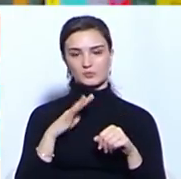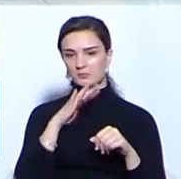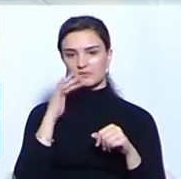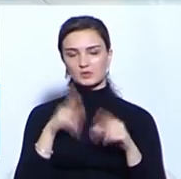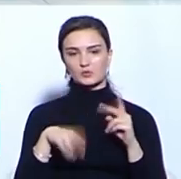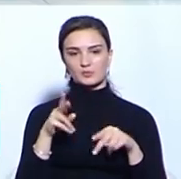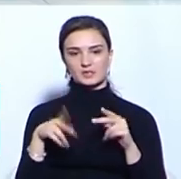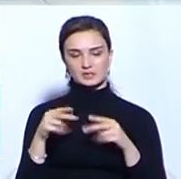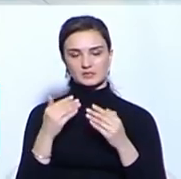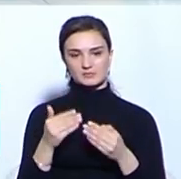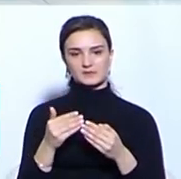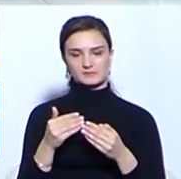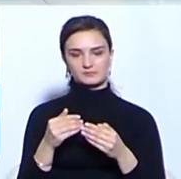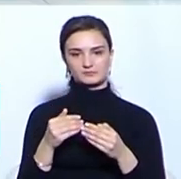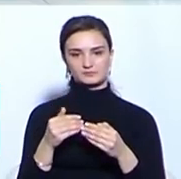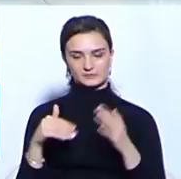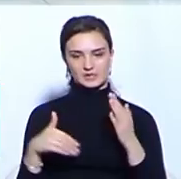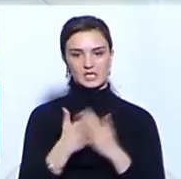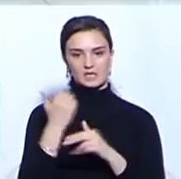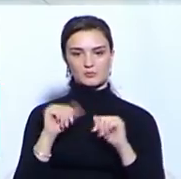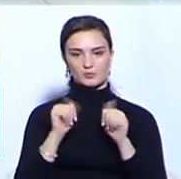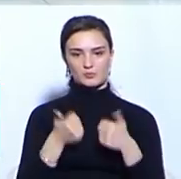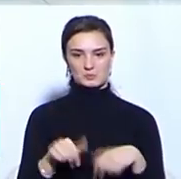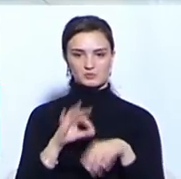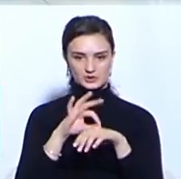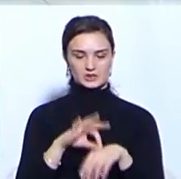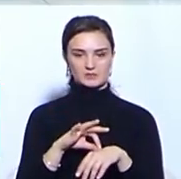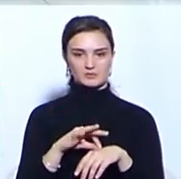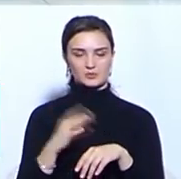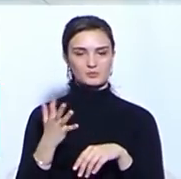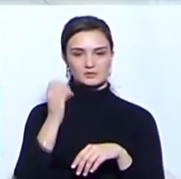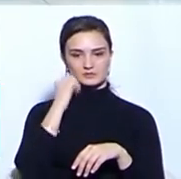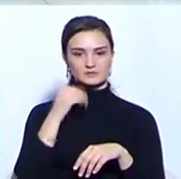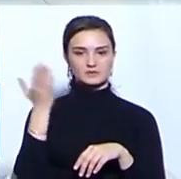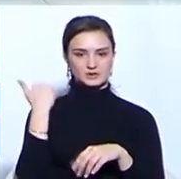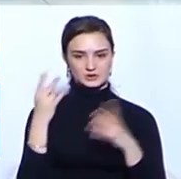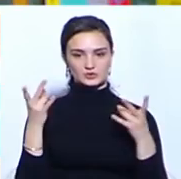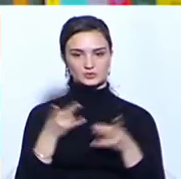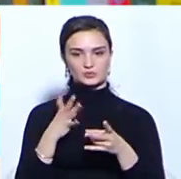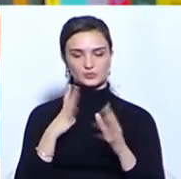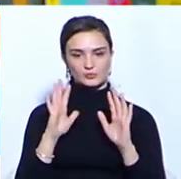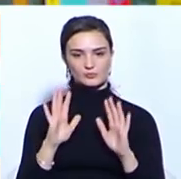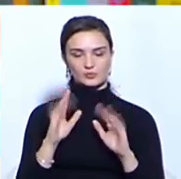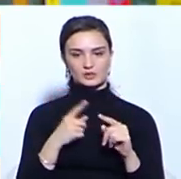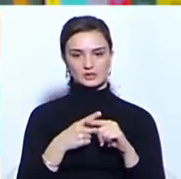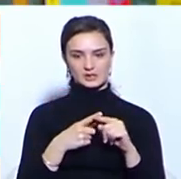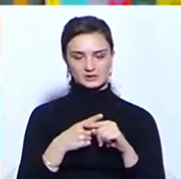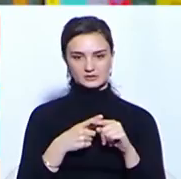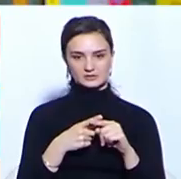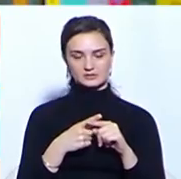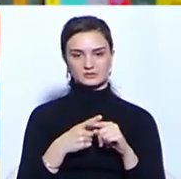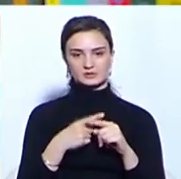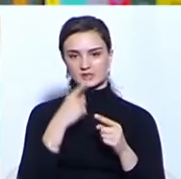ქირურგიული ოპერაციების ახლებური მეთოდებით ჩატარება, რომლებიც ძველად საჭიროებდა მხოლოდ დანას, მხოლოდ